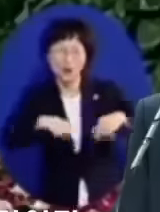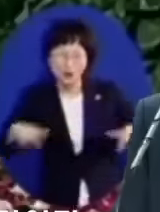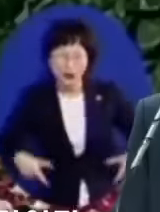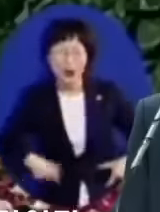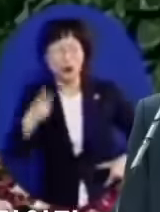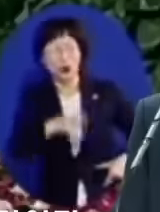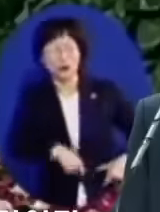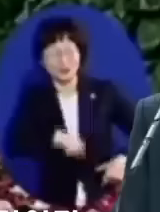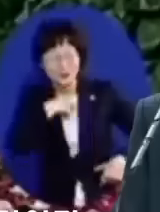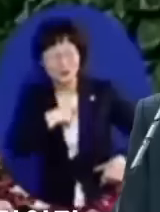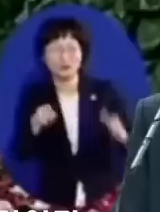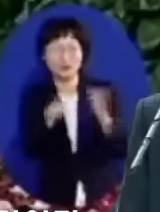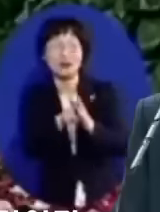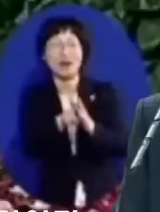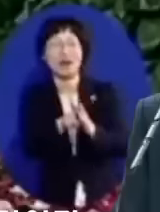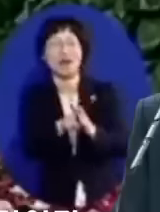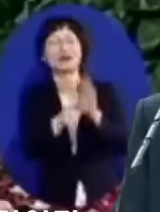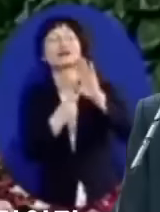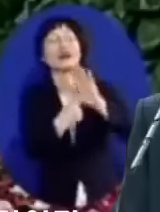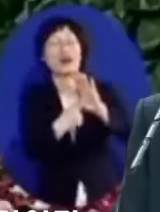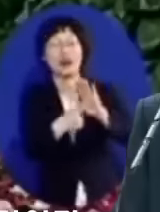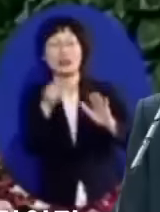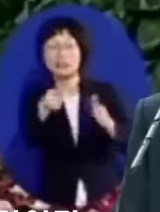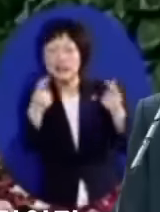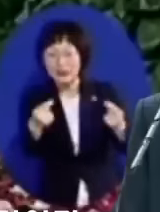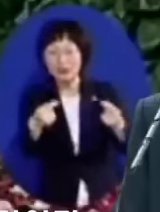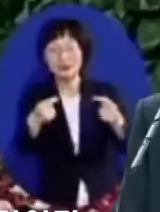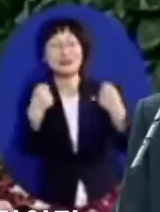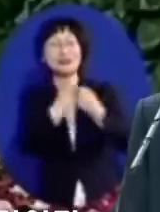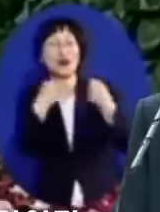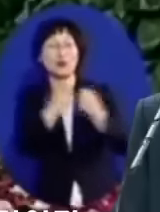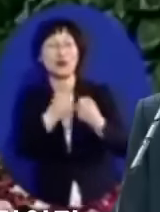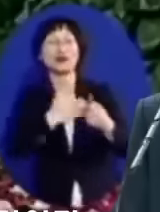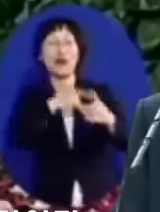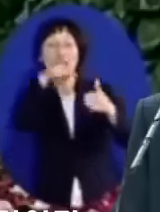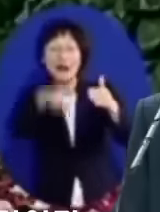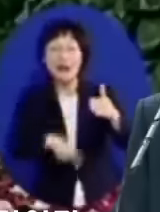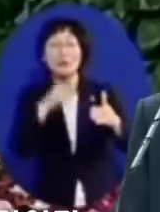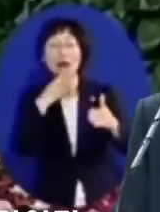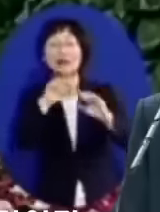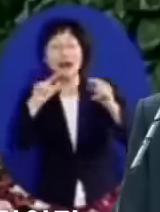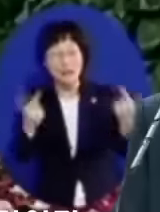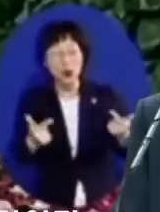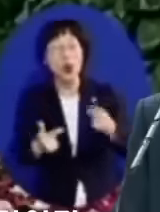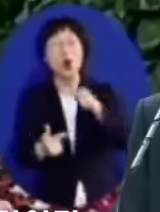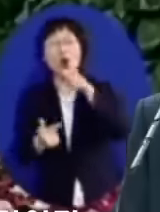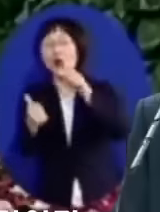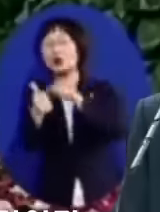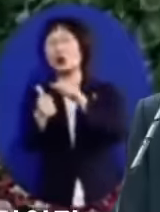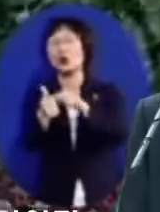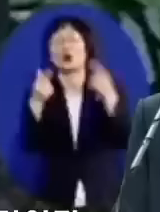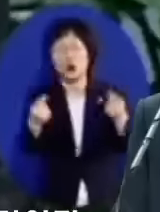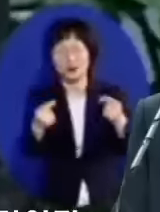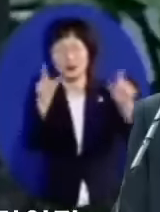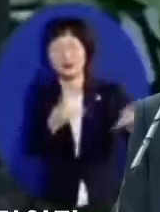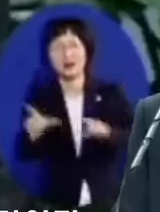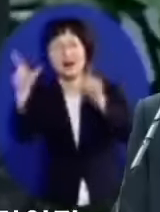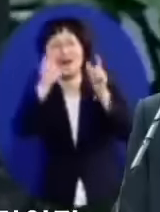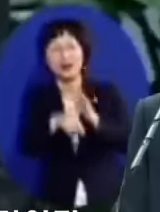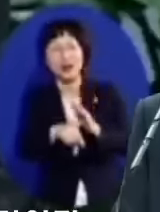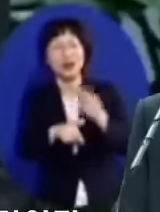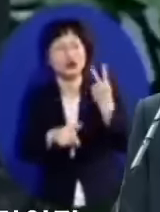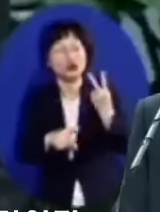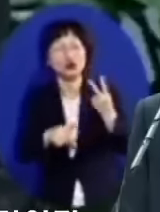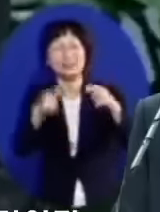연민, 신뢰를 나타낸단다. 이 같은 싸움이 내 안에만 있는 것이 아니라 너도 살아가면서 이 두 마리의